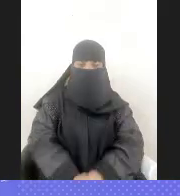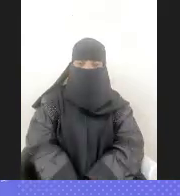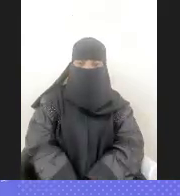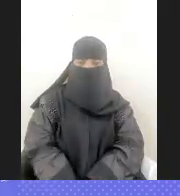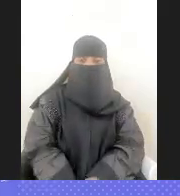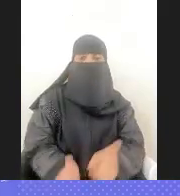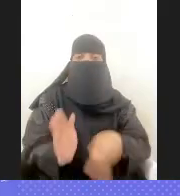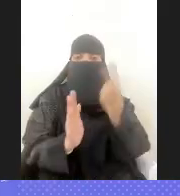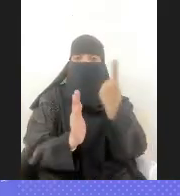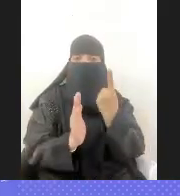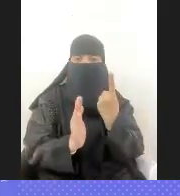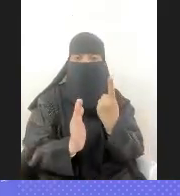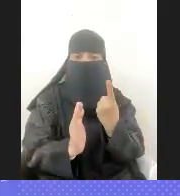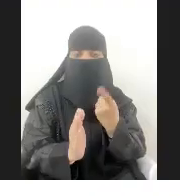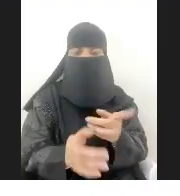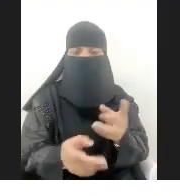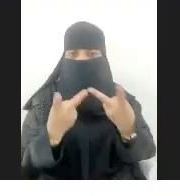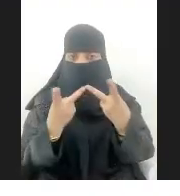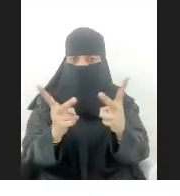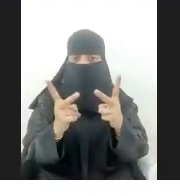شيء نبدأ